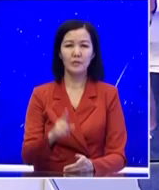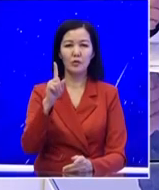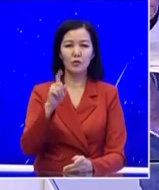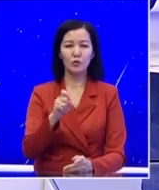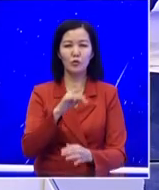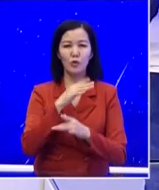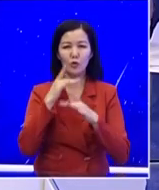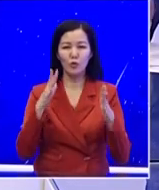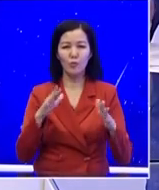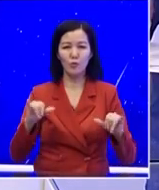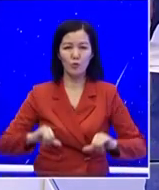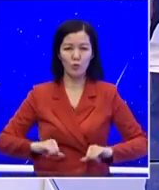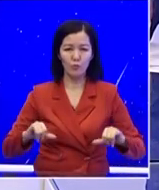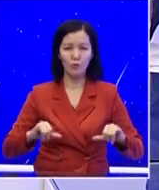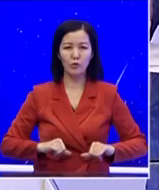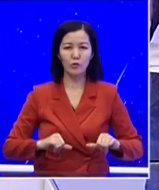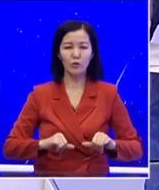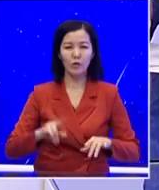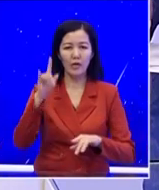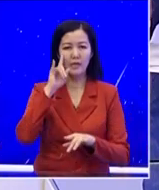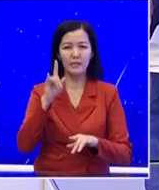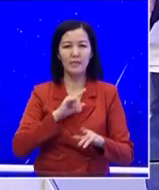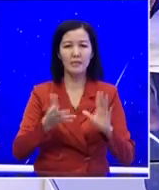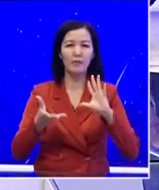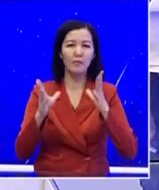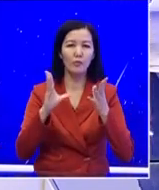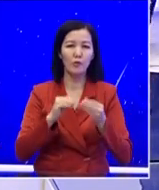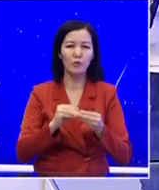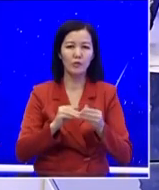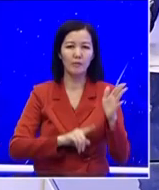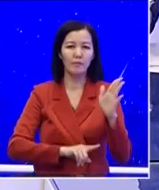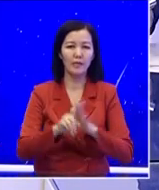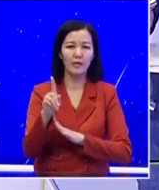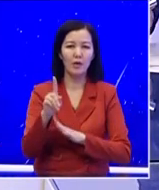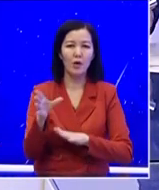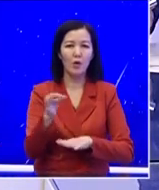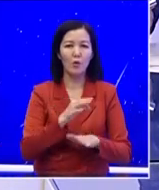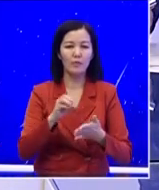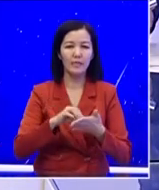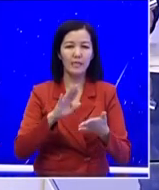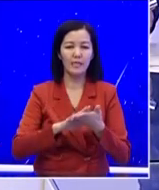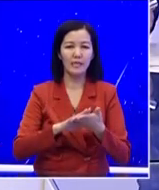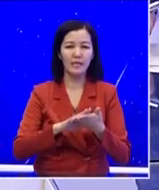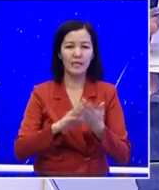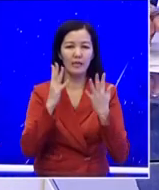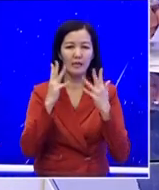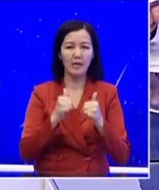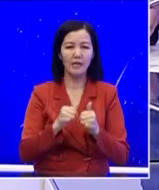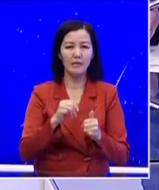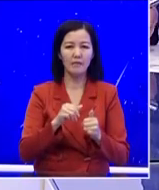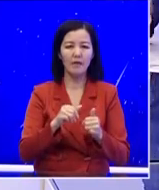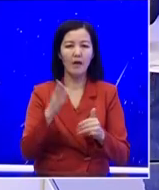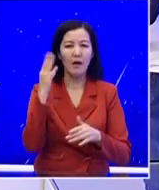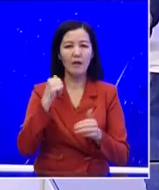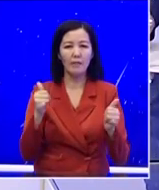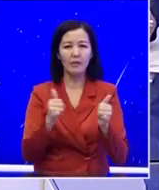Жүзден аса құқық бұзушылық. Бұл елде ерекше режимдік жағдай енгізілгеннен бері облыста тіркелген көрсеткіш. Оның дені мегаполис